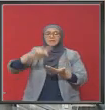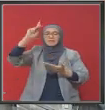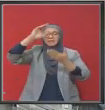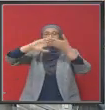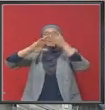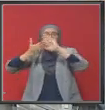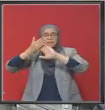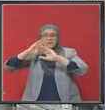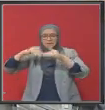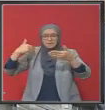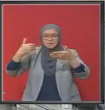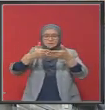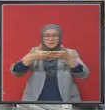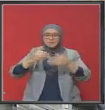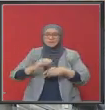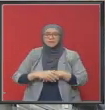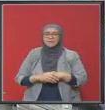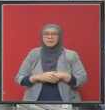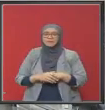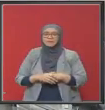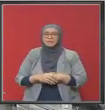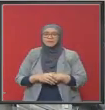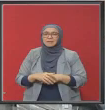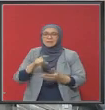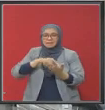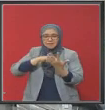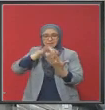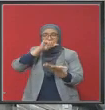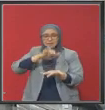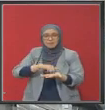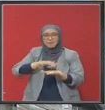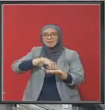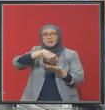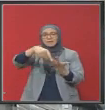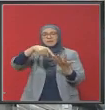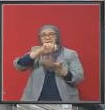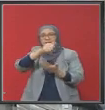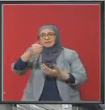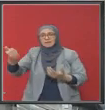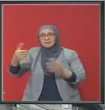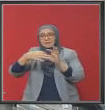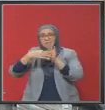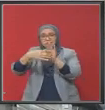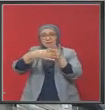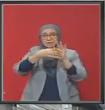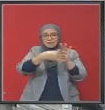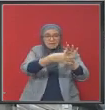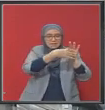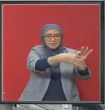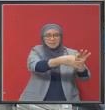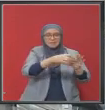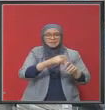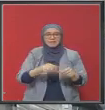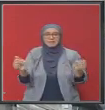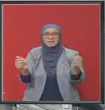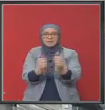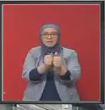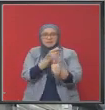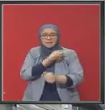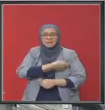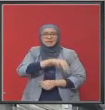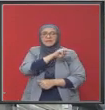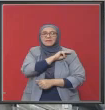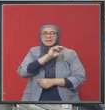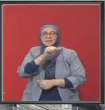community yang berhampiran jadinya itu antara lain antara kerjasama-kerjasama bersama dengan teman